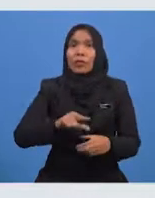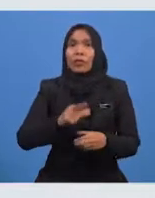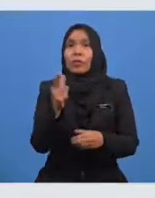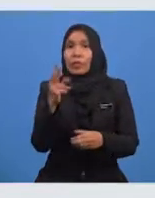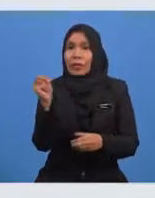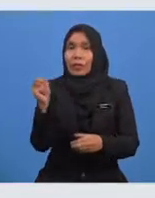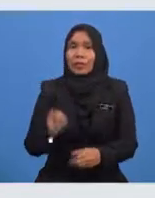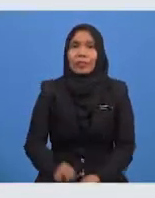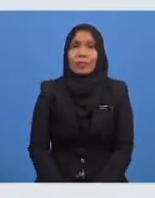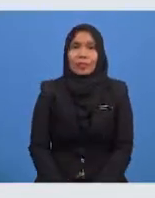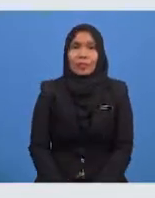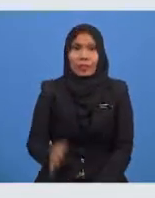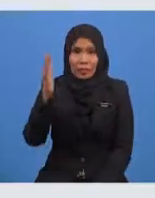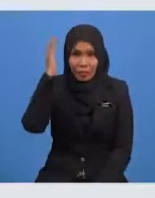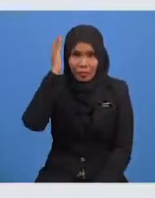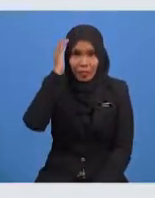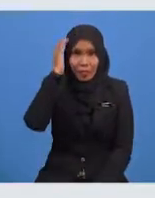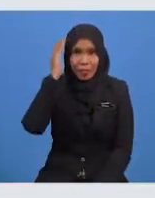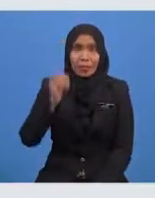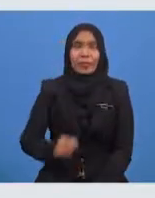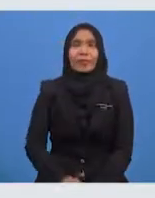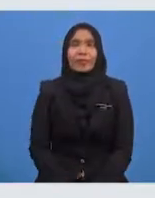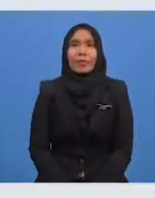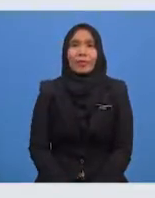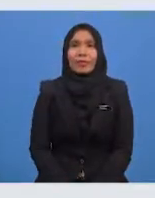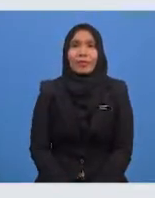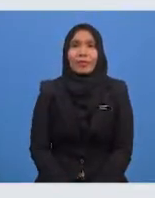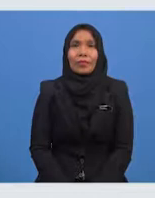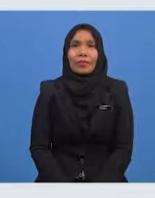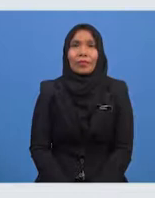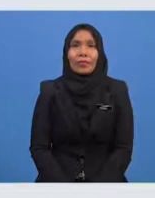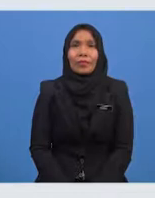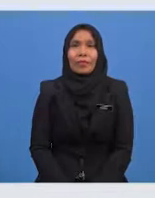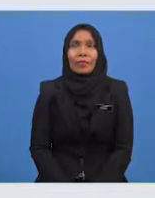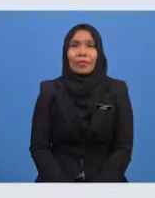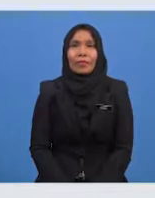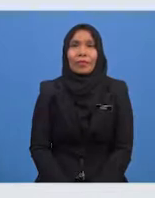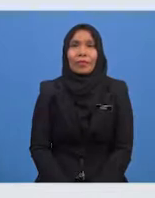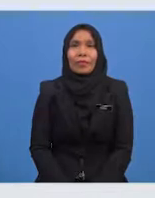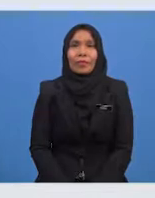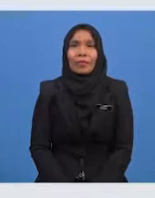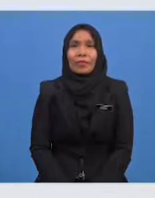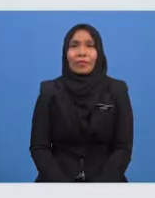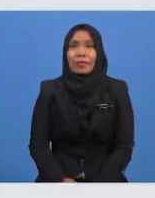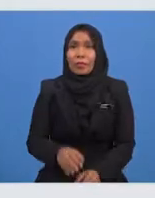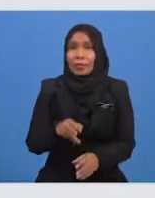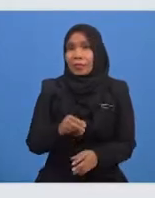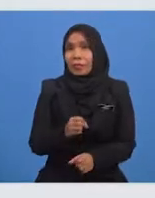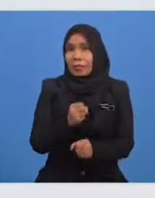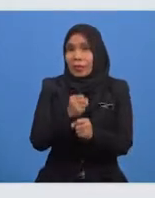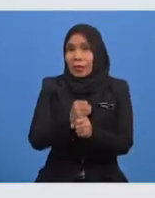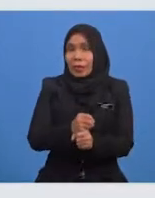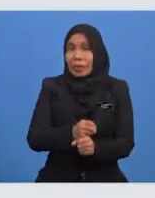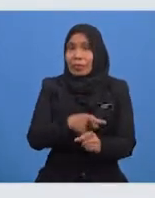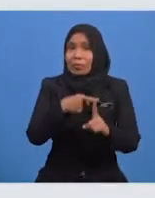luaran terus terlintas di kepala murid sekalian bahawa organisasi akan mengambil pekerja dari luar.